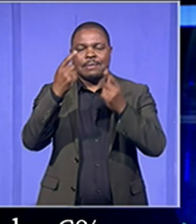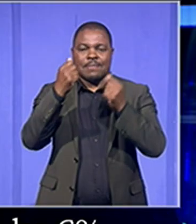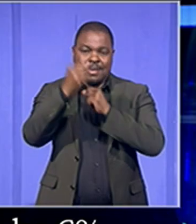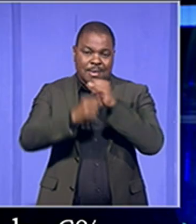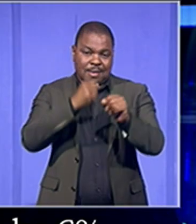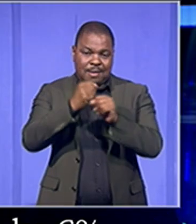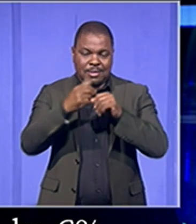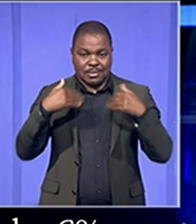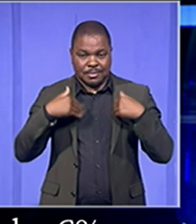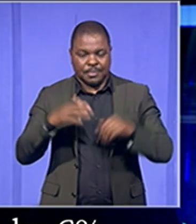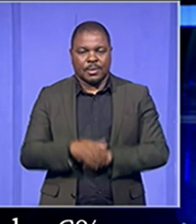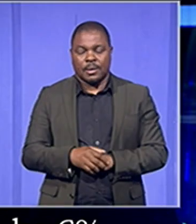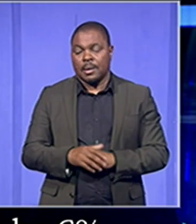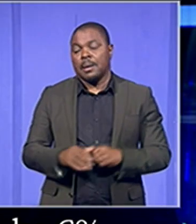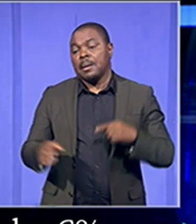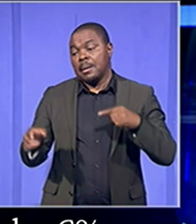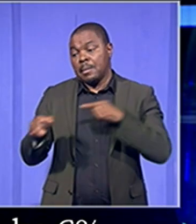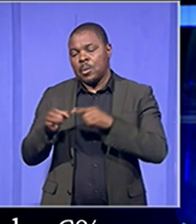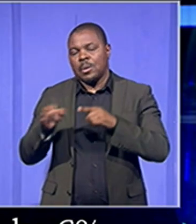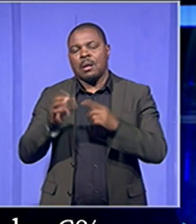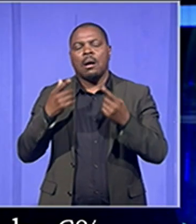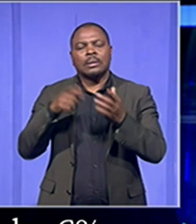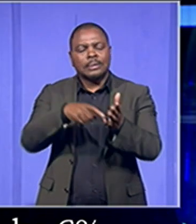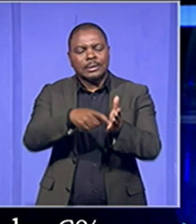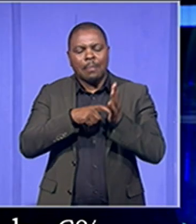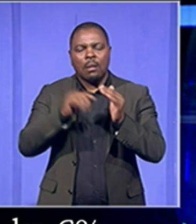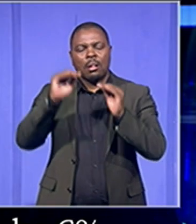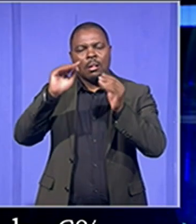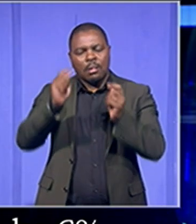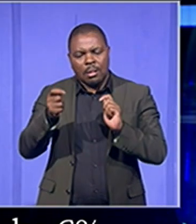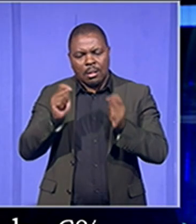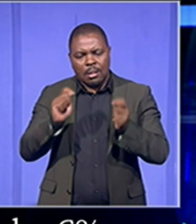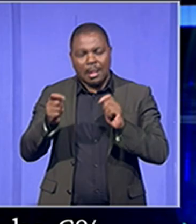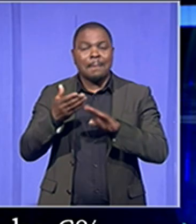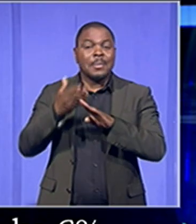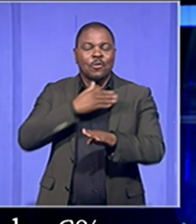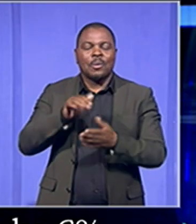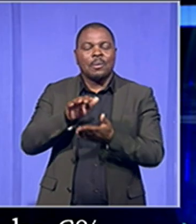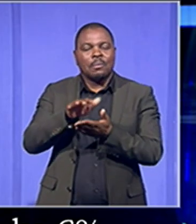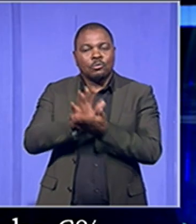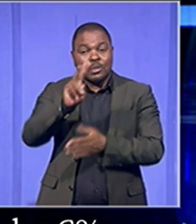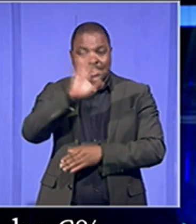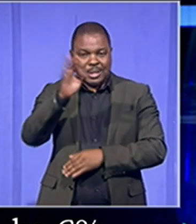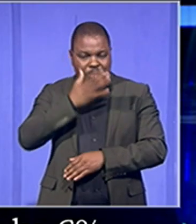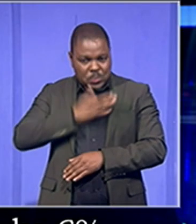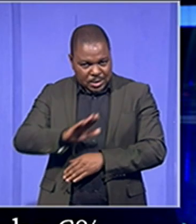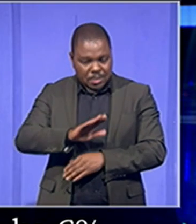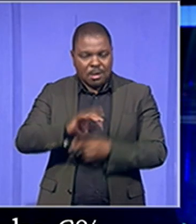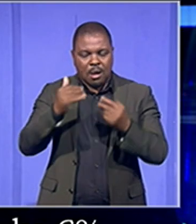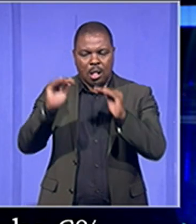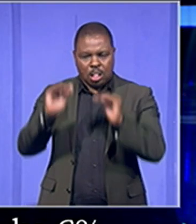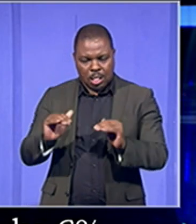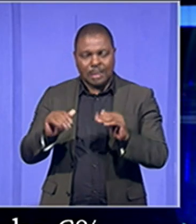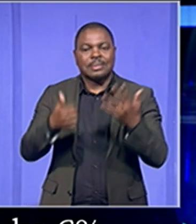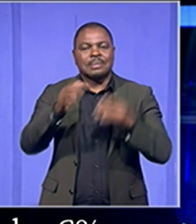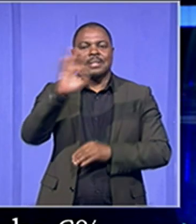ba fetotse tseko ya bona ya meputso ka makgetlo-kgetlo ho tloha ho diperesente tse 12 moo ha jwale ba tsitlalletseng ho diperesente tse